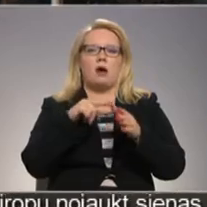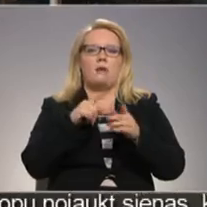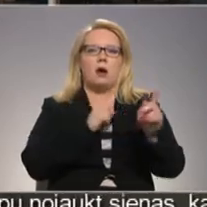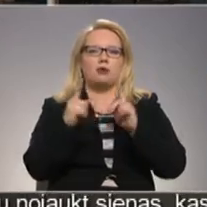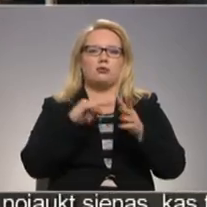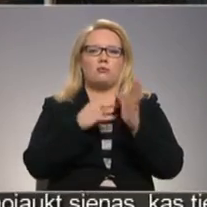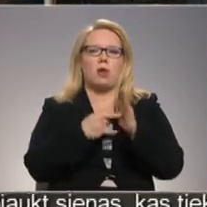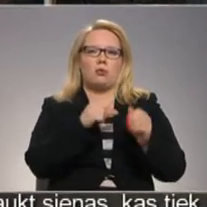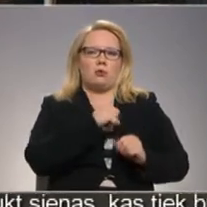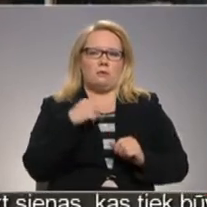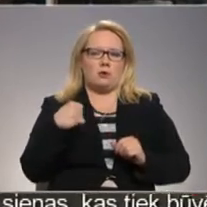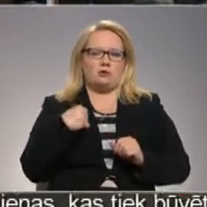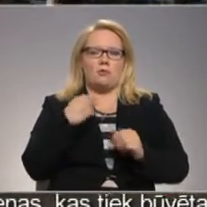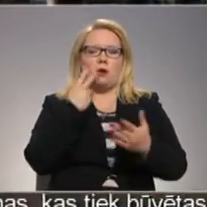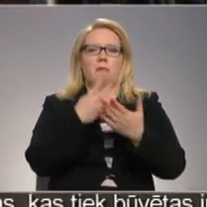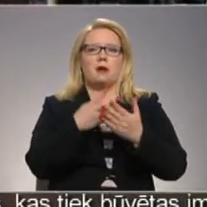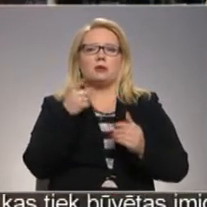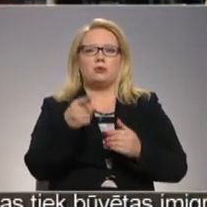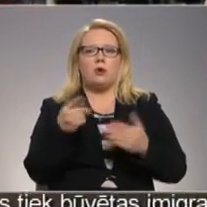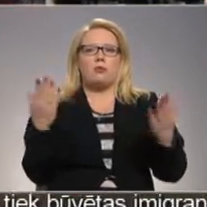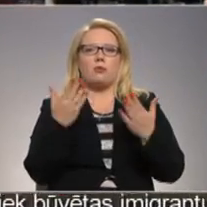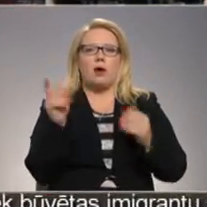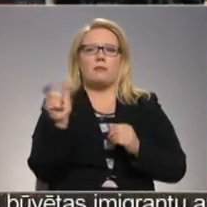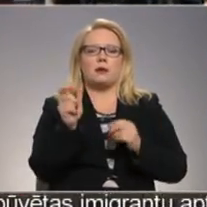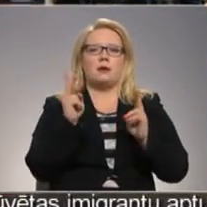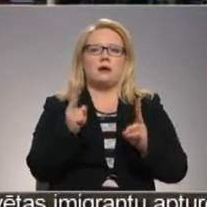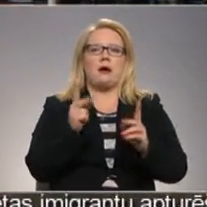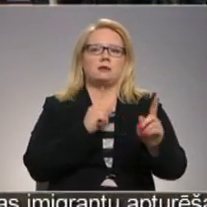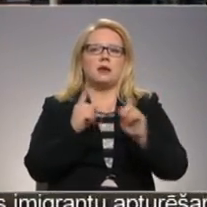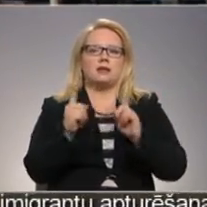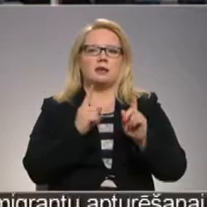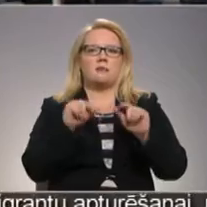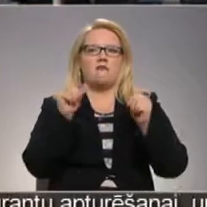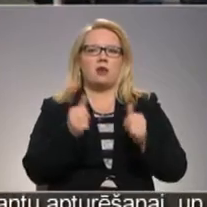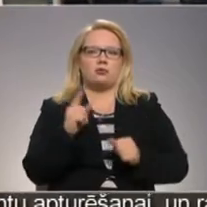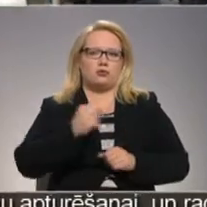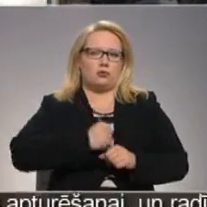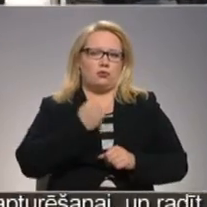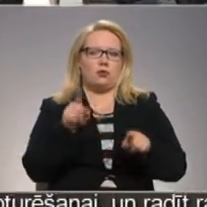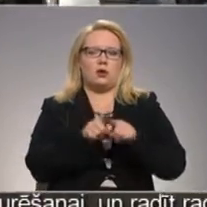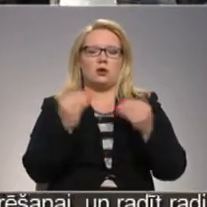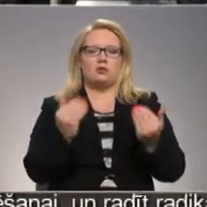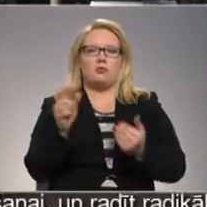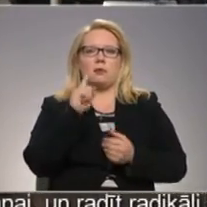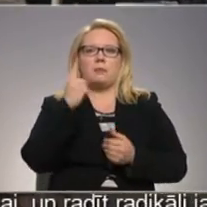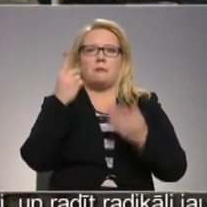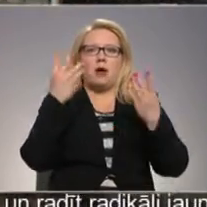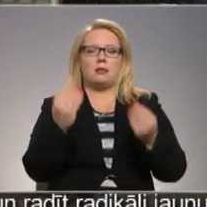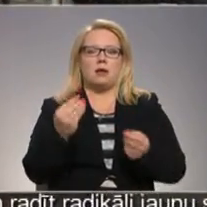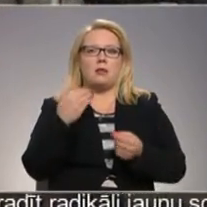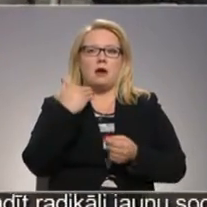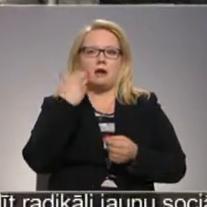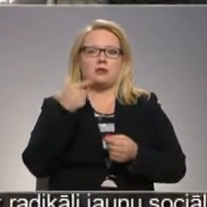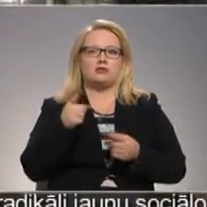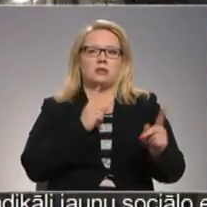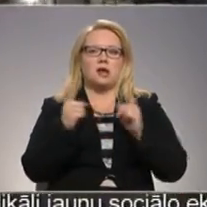pašiem. Jo paredzēt to, kurā brīdī kā satiksts veidosies, ir diezgan grūti, jo arī šobrīd mēs redzam, ja pirmajā dienā, kad šī